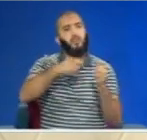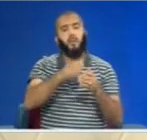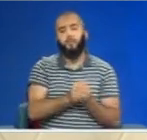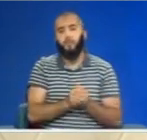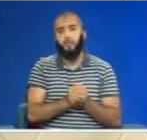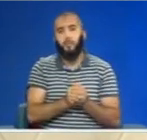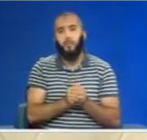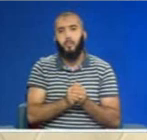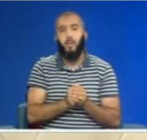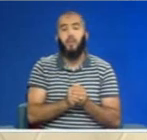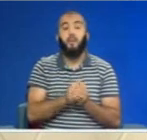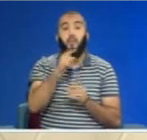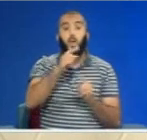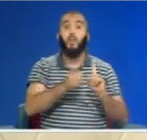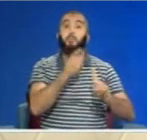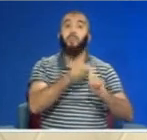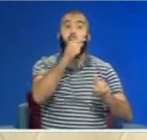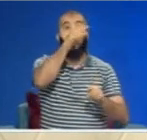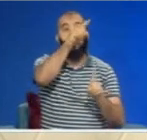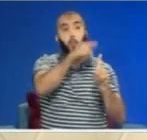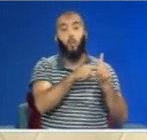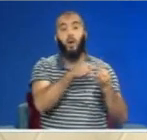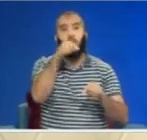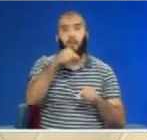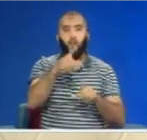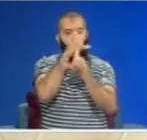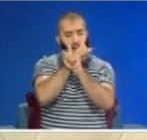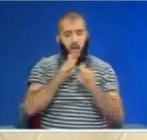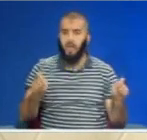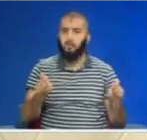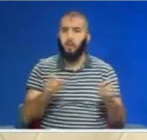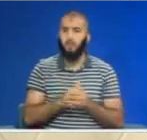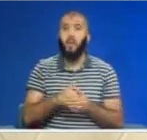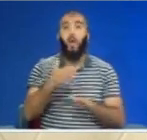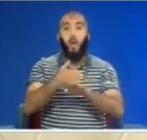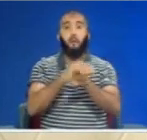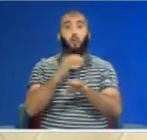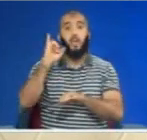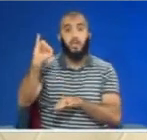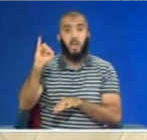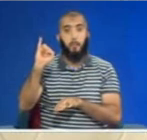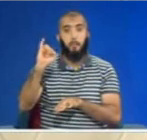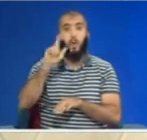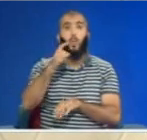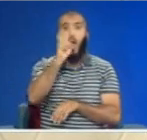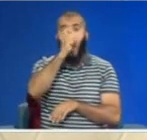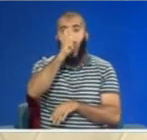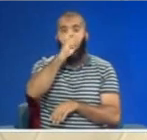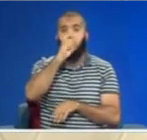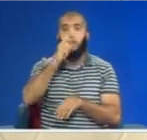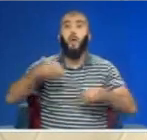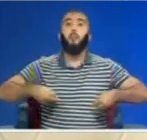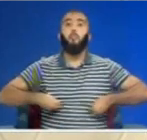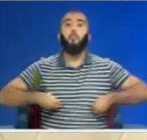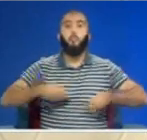لها حرمتها ويجب أن تحترم، وكان العرب يحترمونها حتى قبل الإسلام،